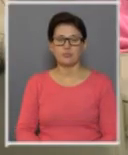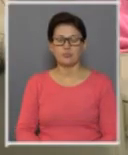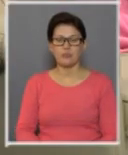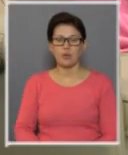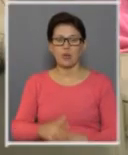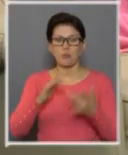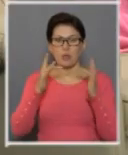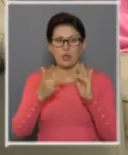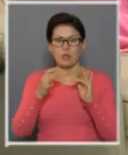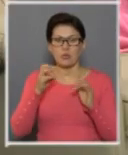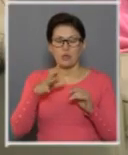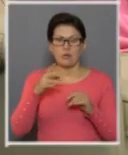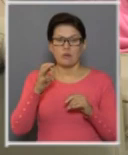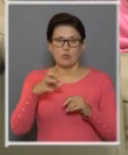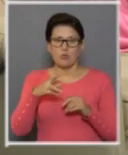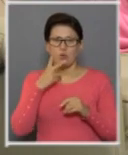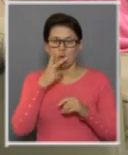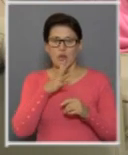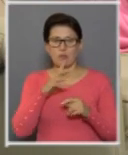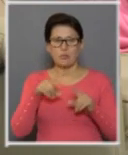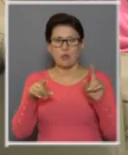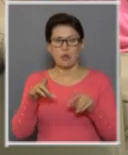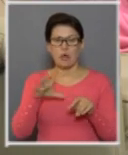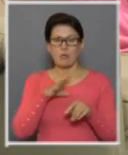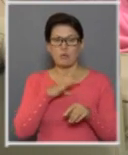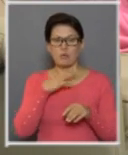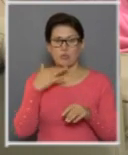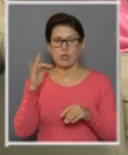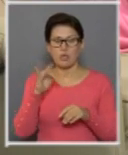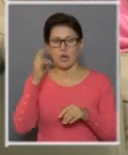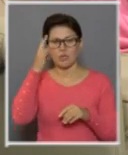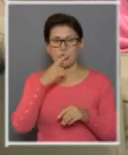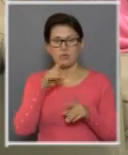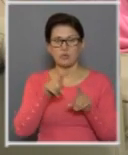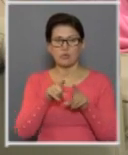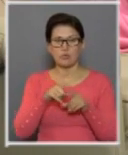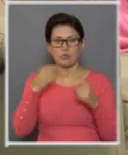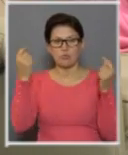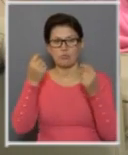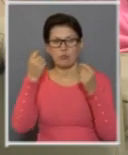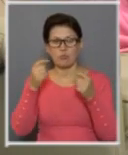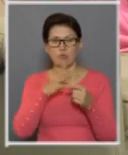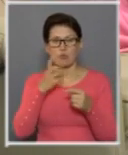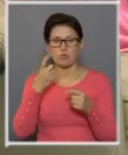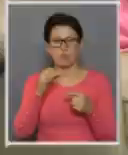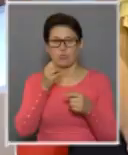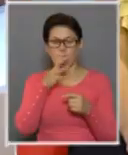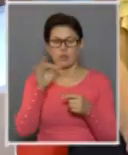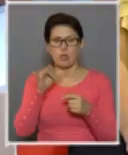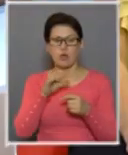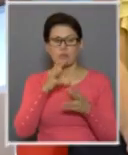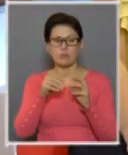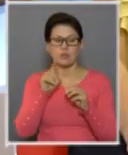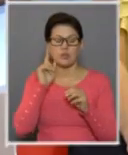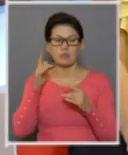әлеуметтік желіде, жаңағы Инстаграмнан, Фейсбуктан сені жақсы қарап отырамын. Кейде көбінесе қазақтың қазыналы тойында жүресің. Әрине той деген жақсы. Дегенмен де